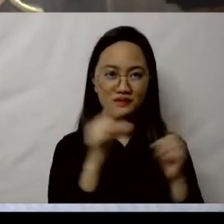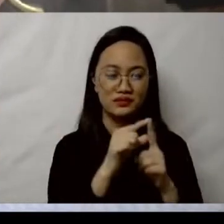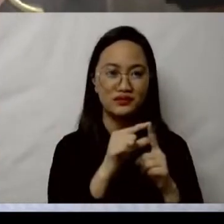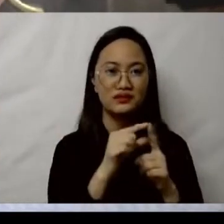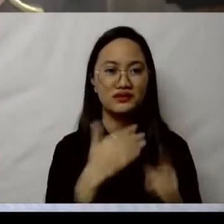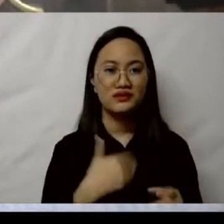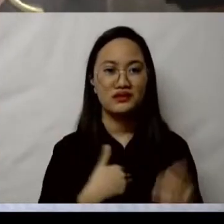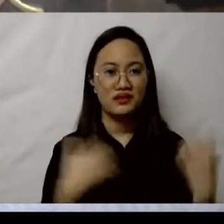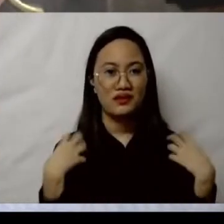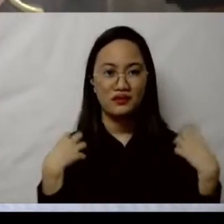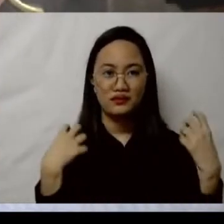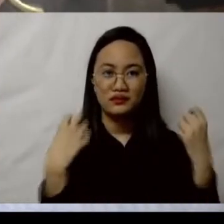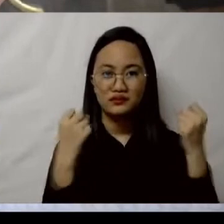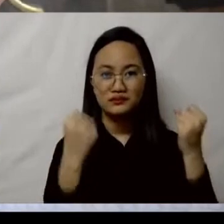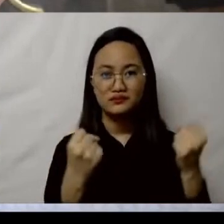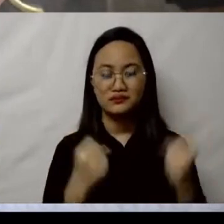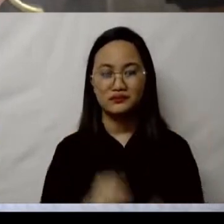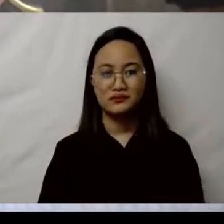ay gagaling na ako.